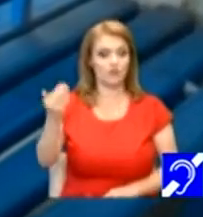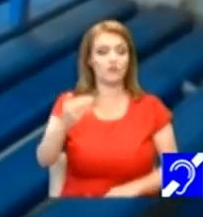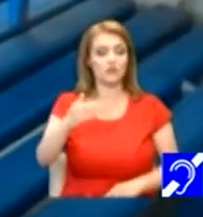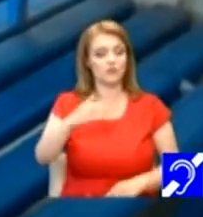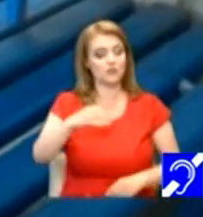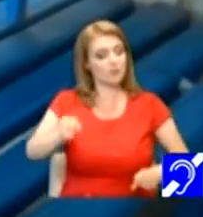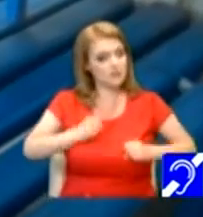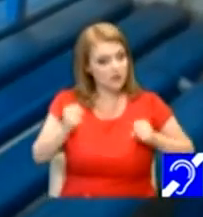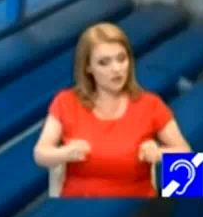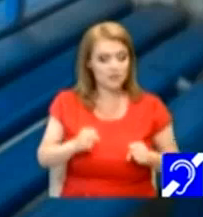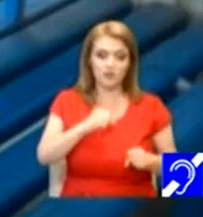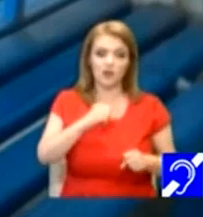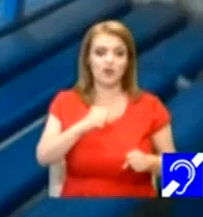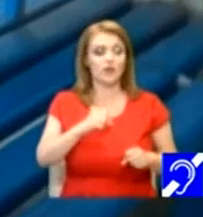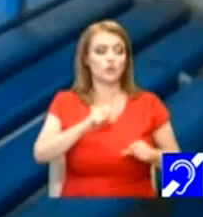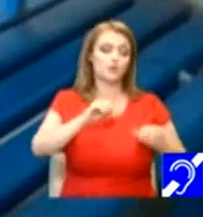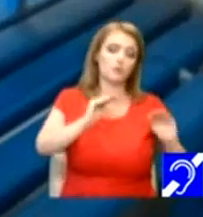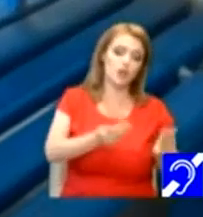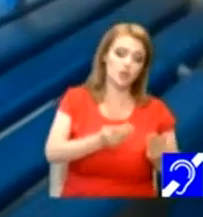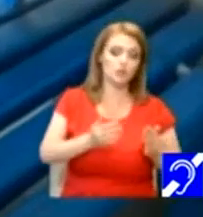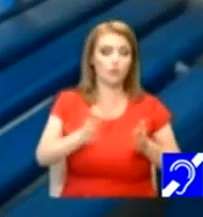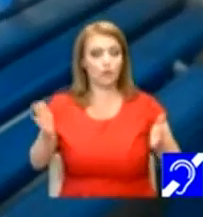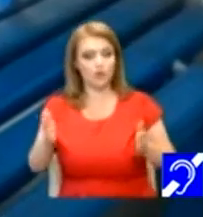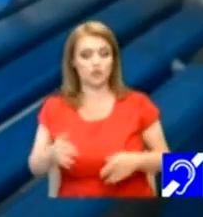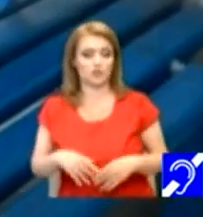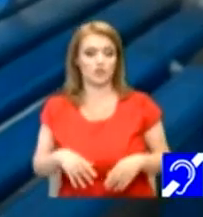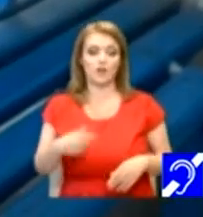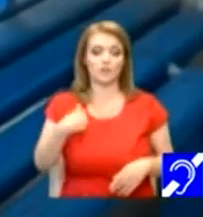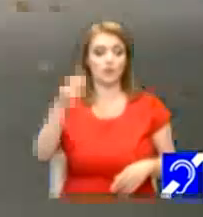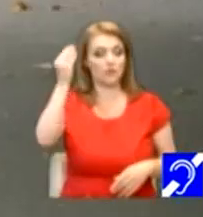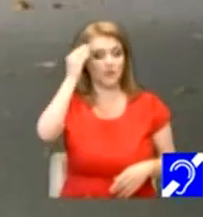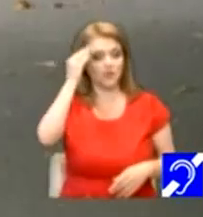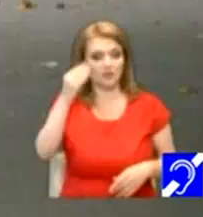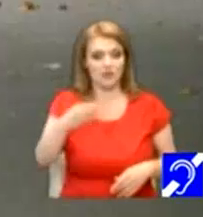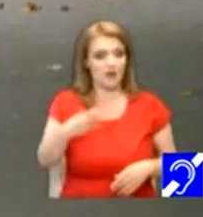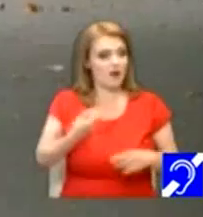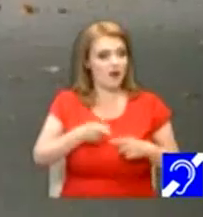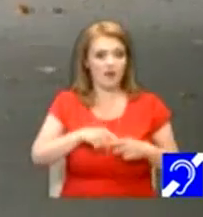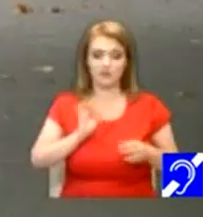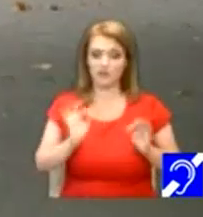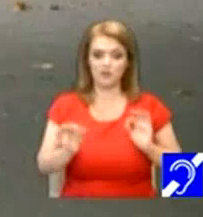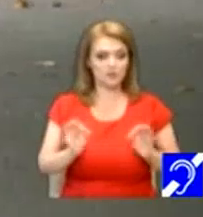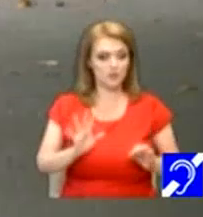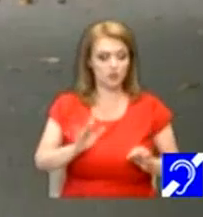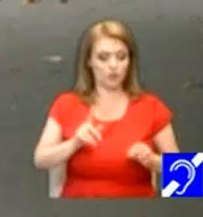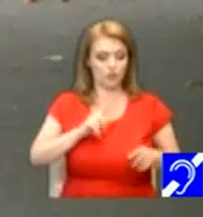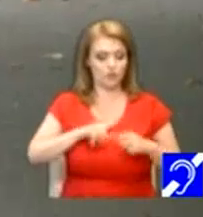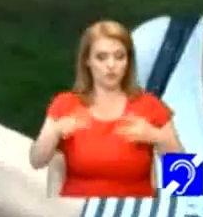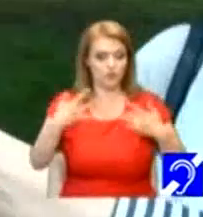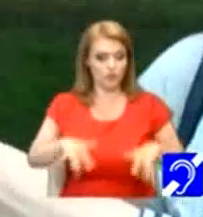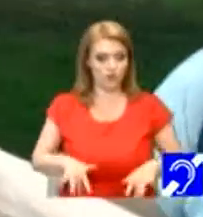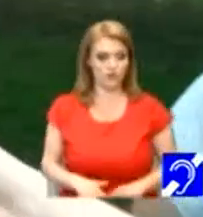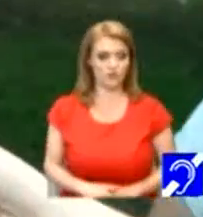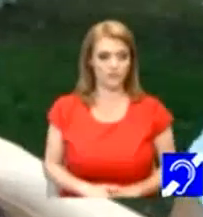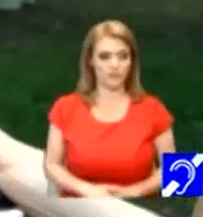un efort, poate mai puțin, poate mai mult, dar eu cred că nu e corect așa ușor să dai înapoi. Trebuie de mers